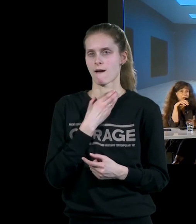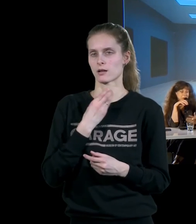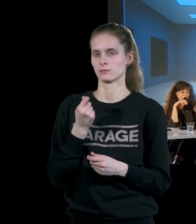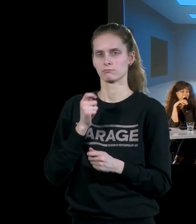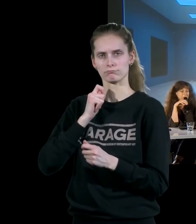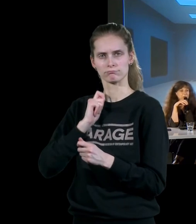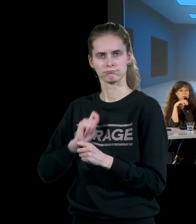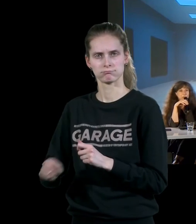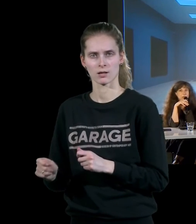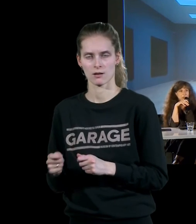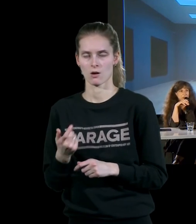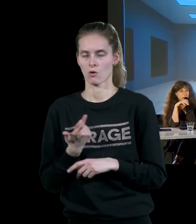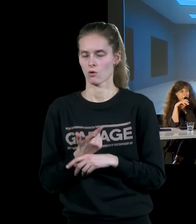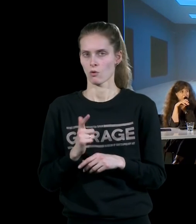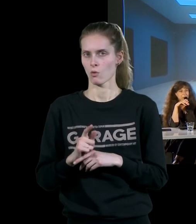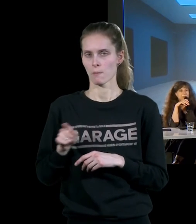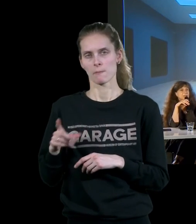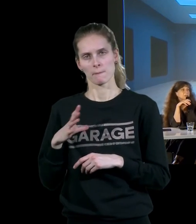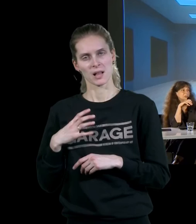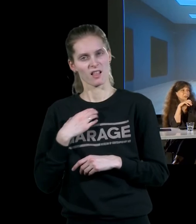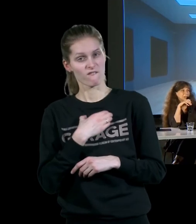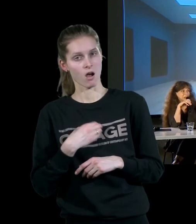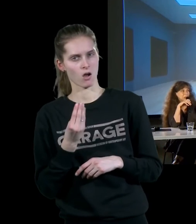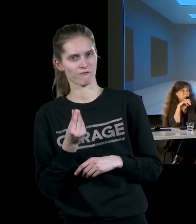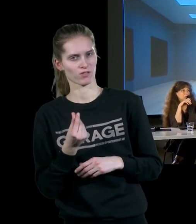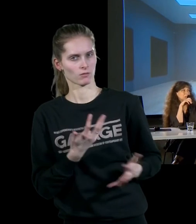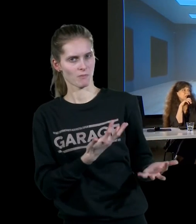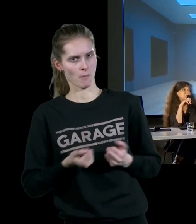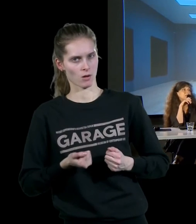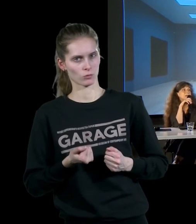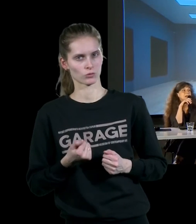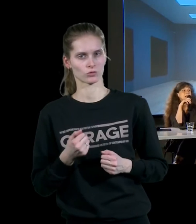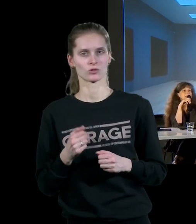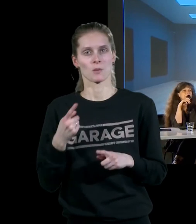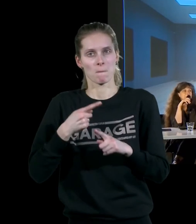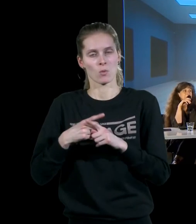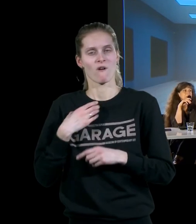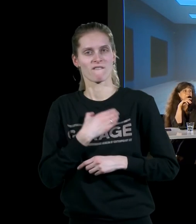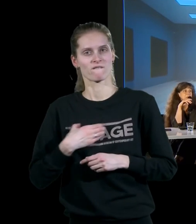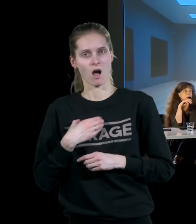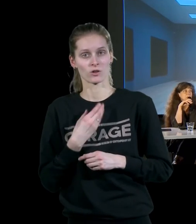из самых, это было действительно очень важно для него еще финансовый и творческий заказ.